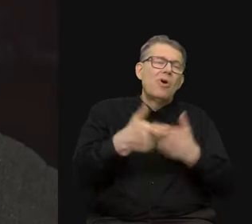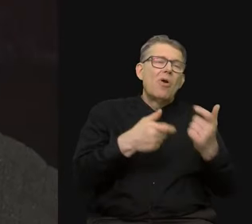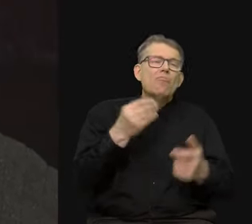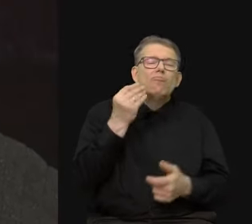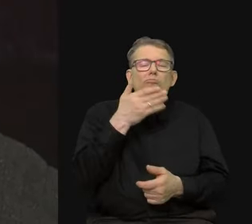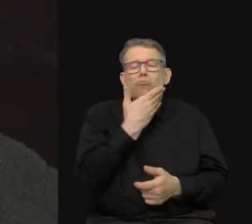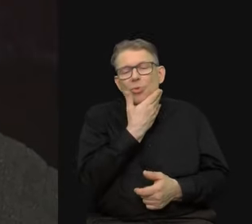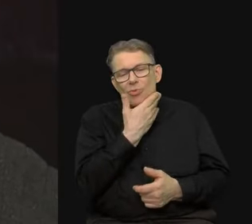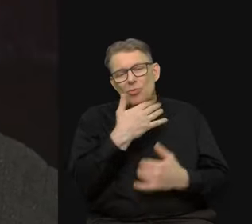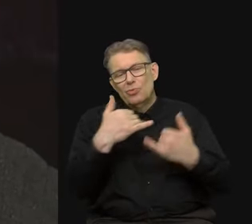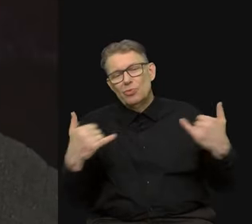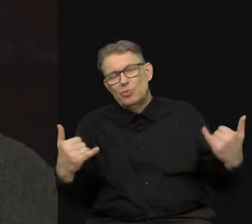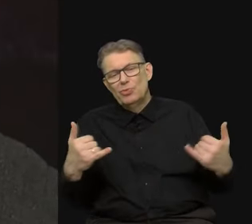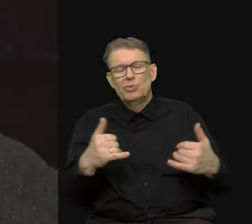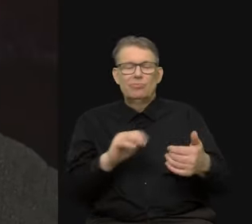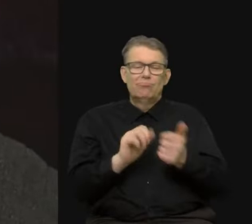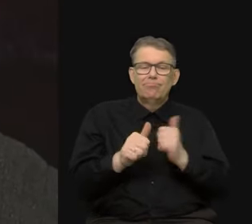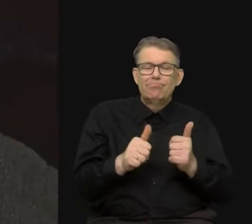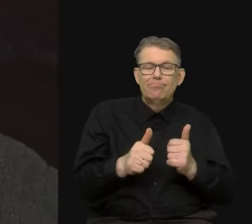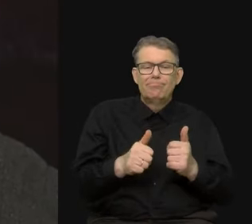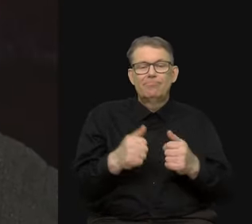innych ważnych rzeczach.